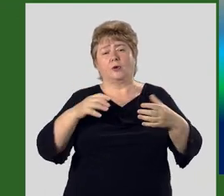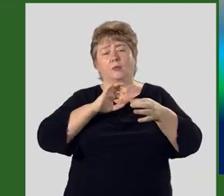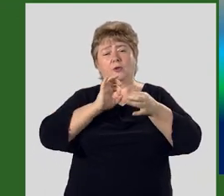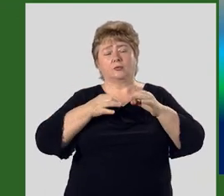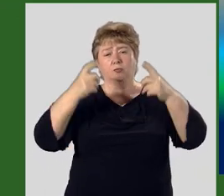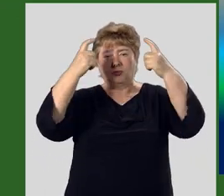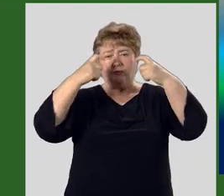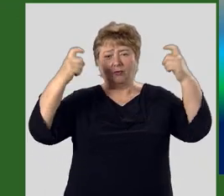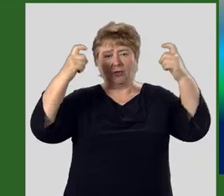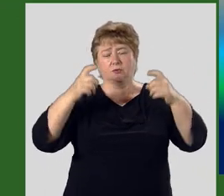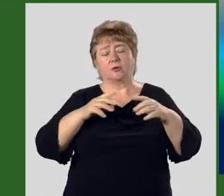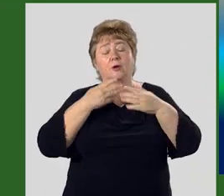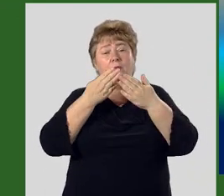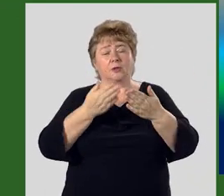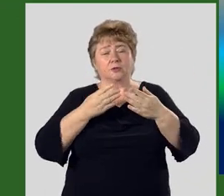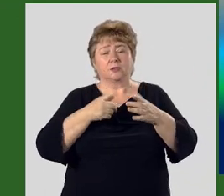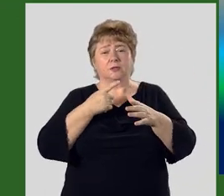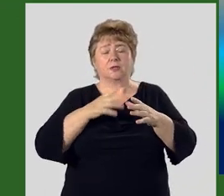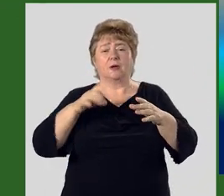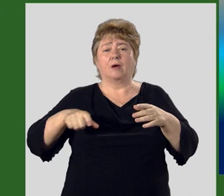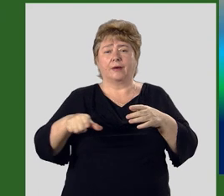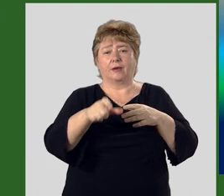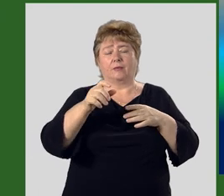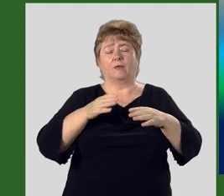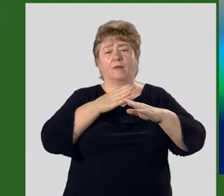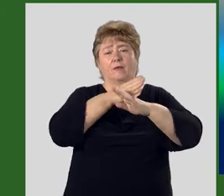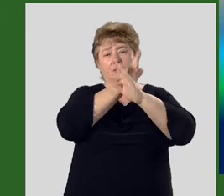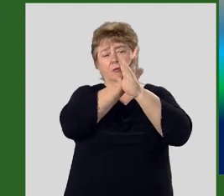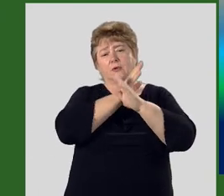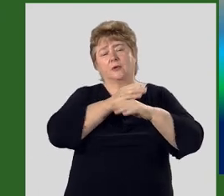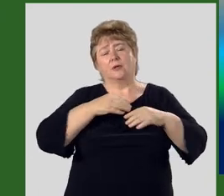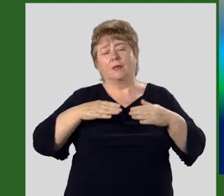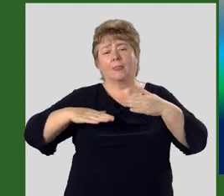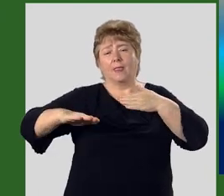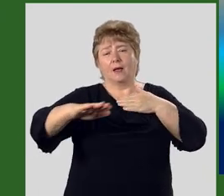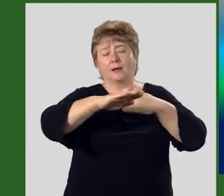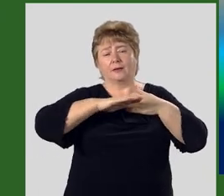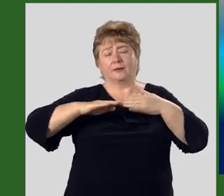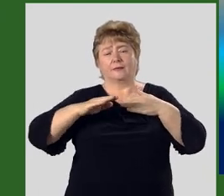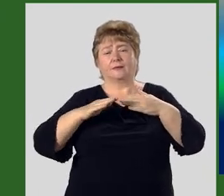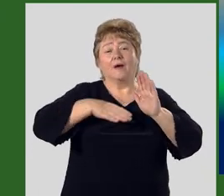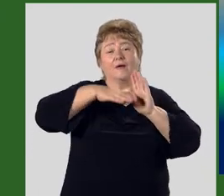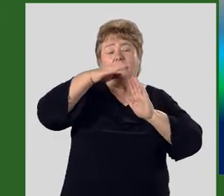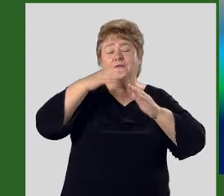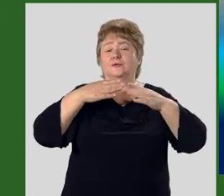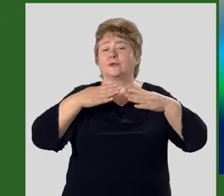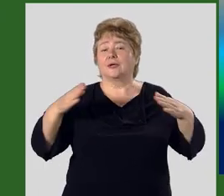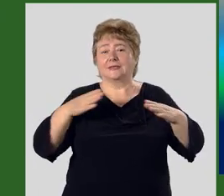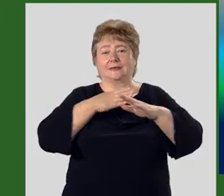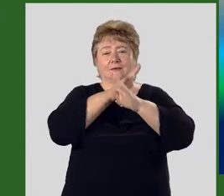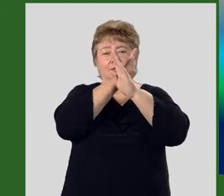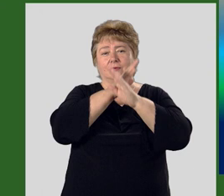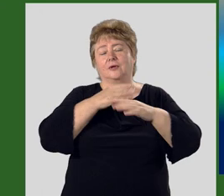подробную информацию, прочитать названия рек, хребтов, долин, высоты отдельных